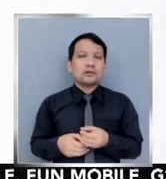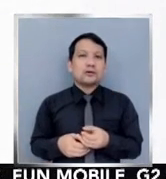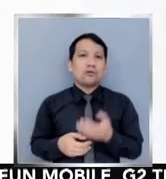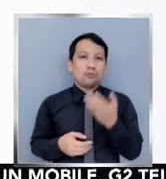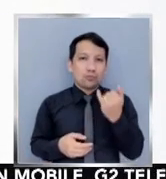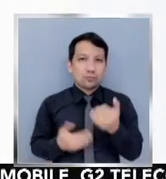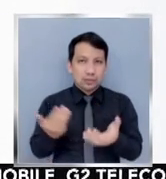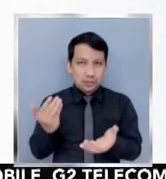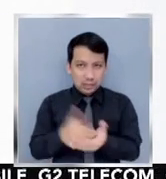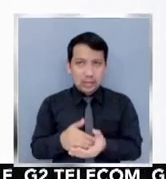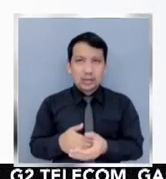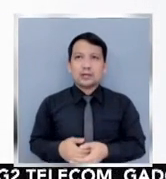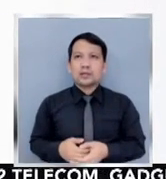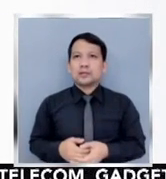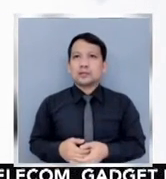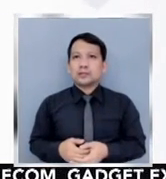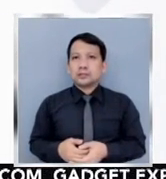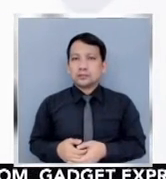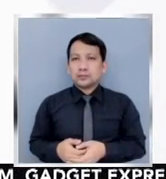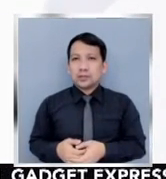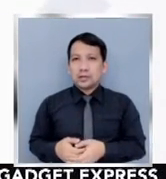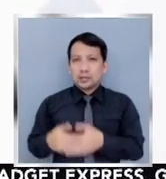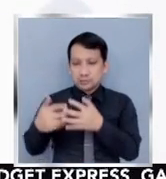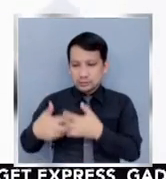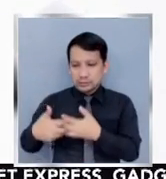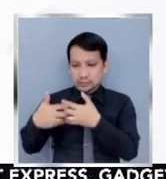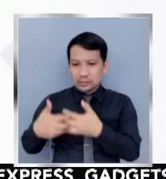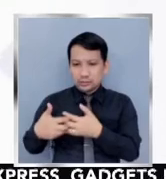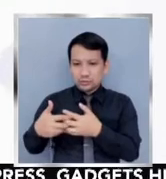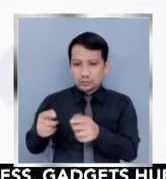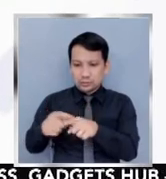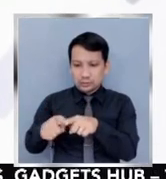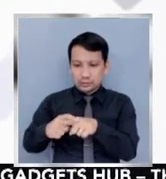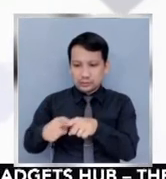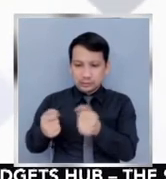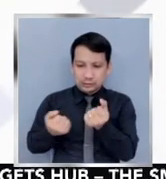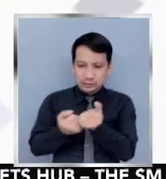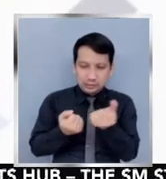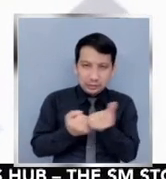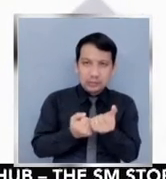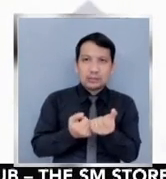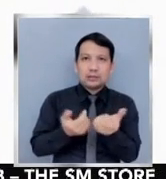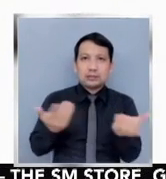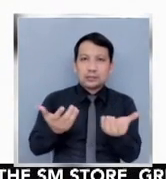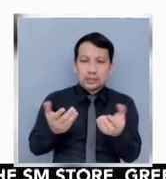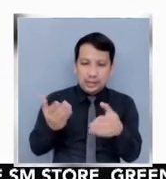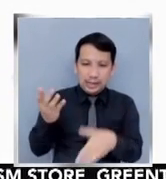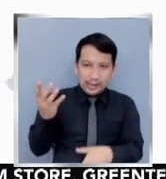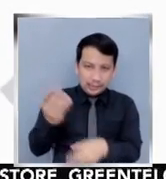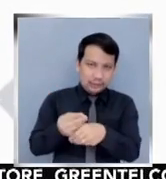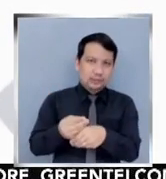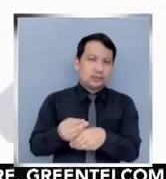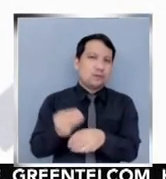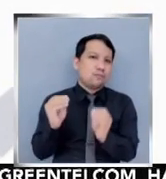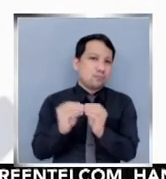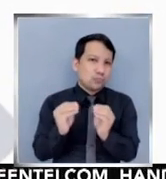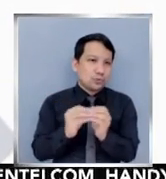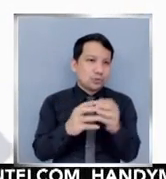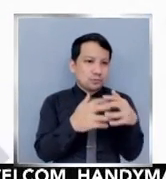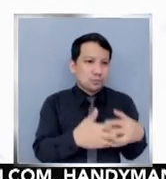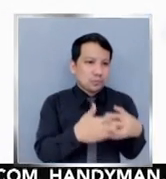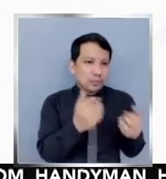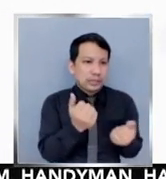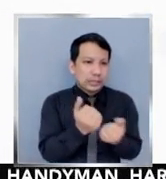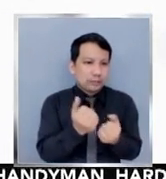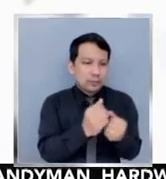panibagong investment sa supply side, sa generation side. Kasi pag marami kang supply, hindi